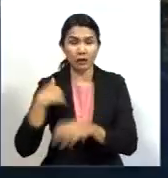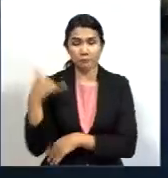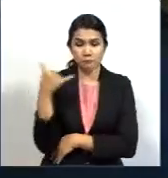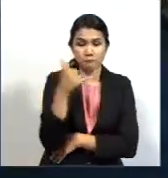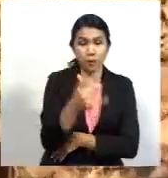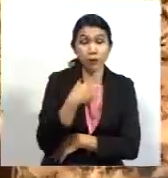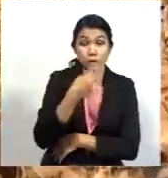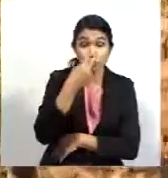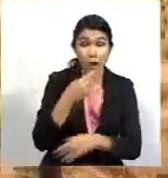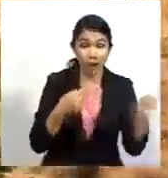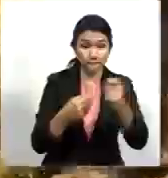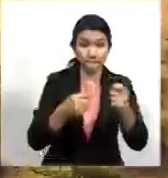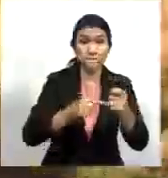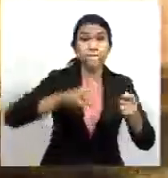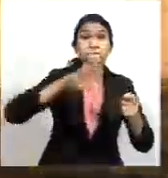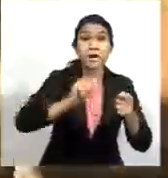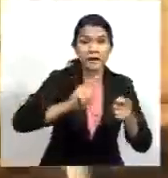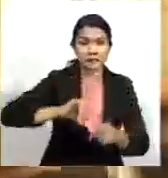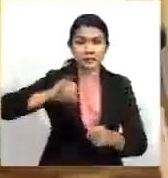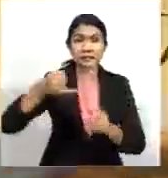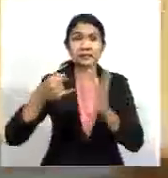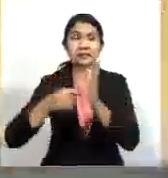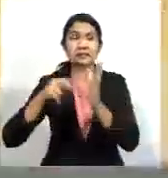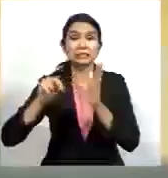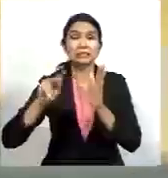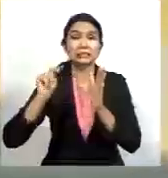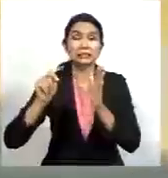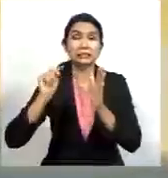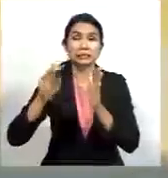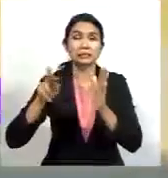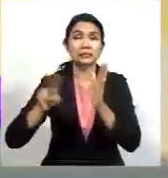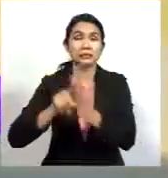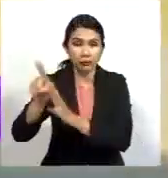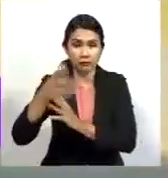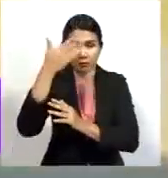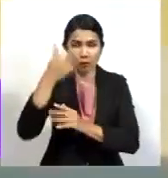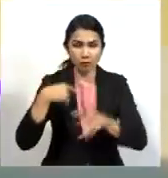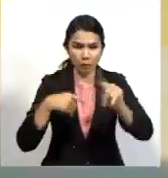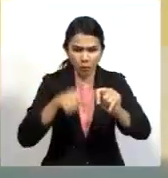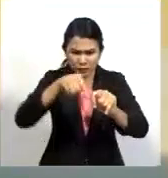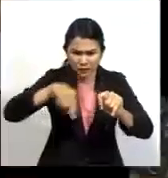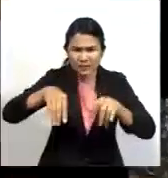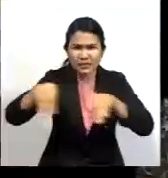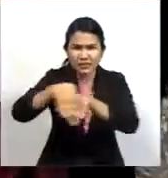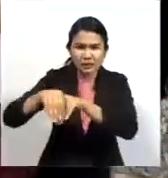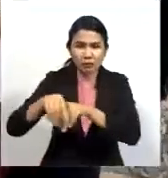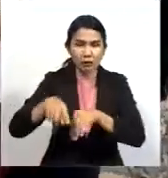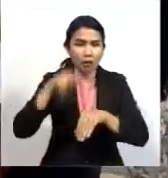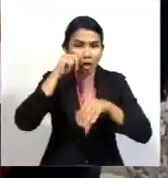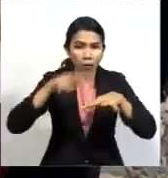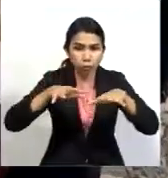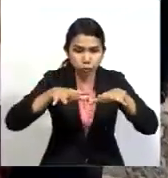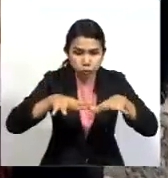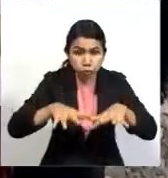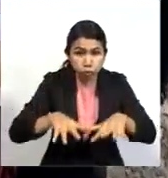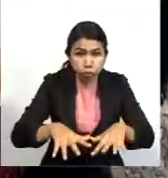ภอเมืองจันทน์จังหวัดศรีสะเกษนะคะเนื่องจากแหล่งน้ำตามชุมชนต่างๆใน3ตำบลเนี่ยเริ่มลดน้อยลงอย่างมากตอน